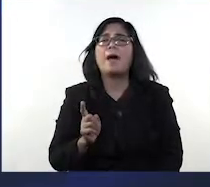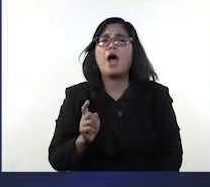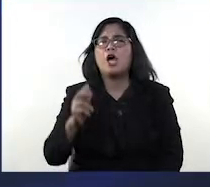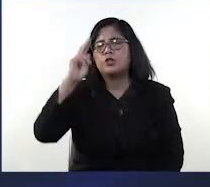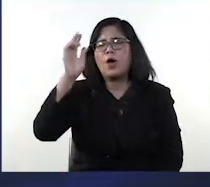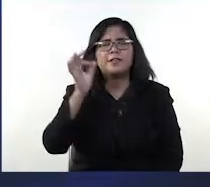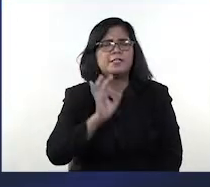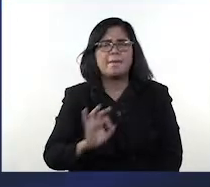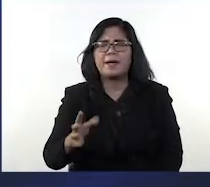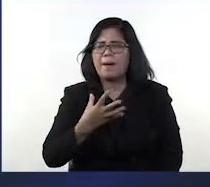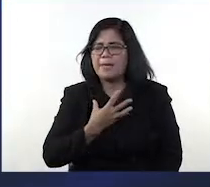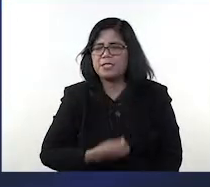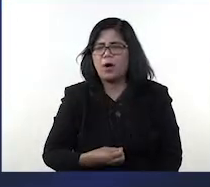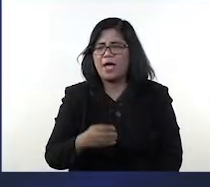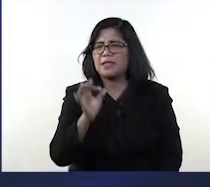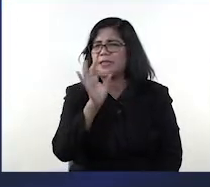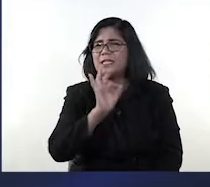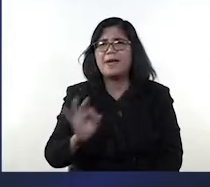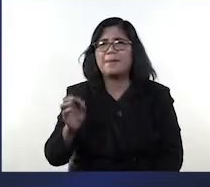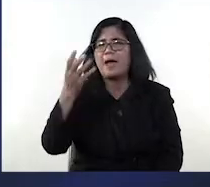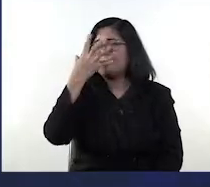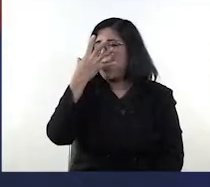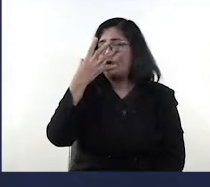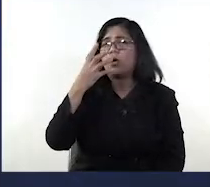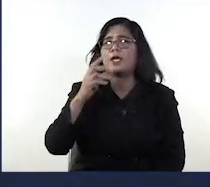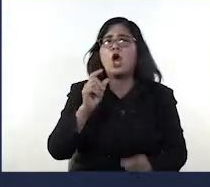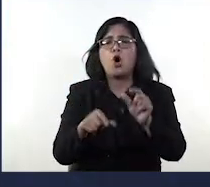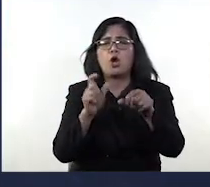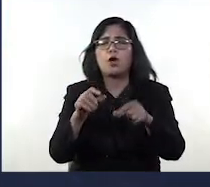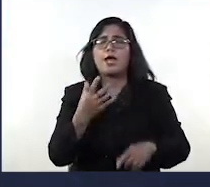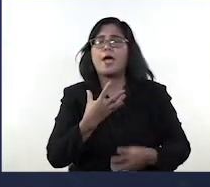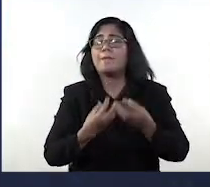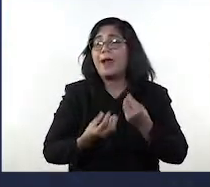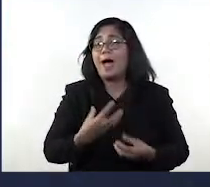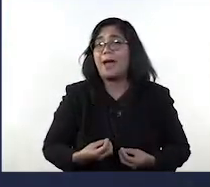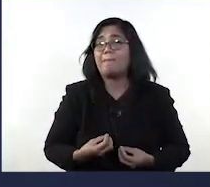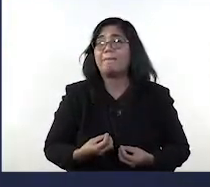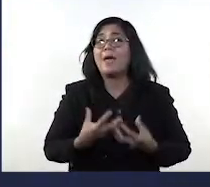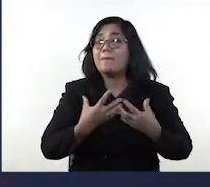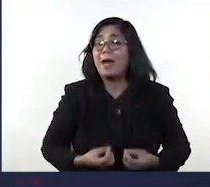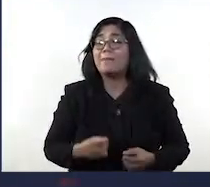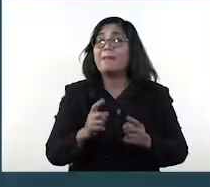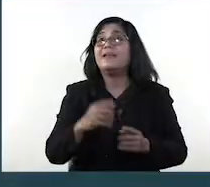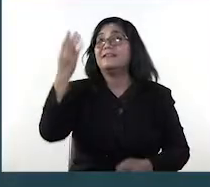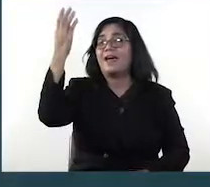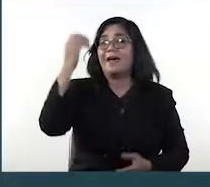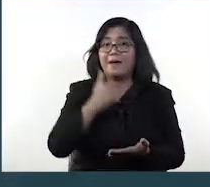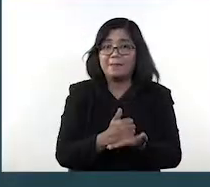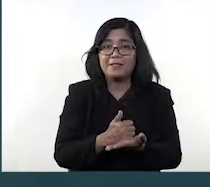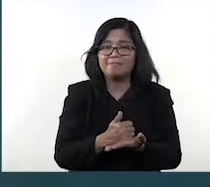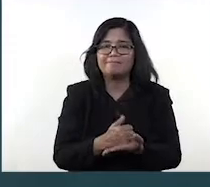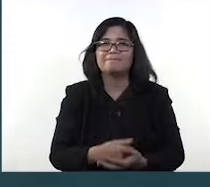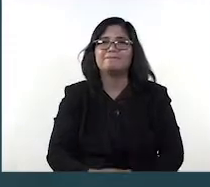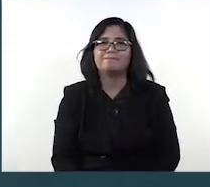pernah mengecewakan dan mempermalukan orang yang berharap kepalanya Haleluya uh Haleluya Iya yang ketika